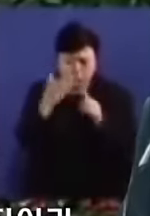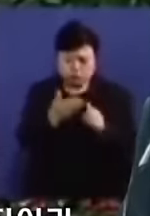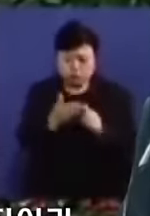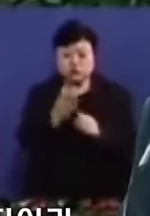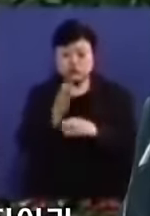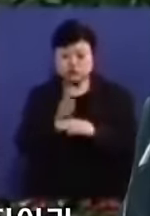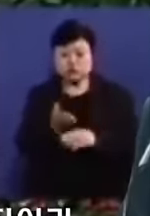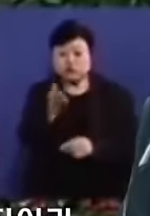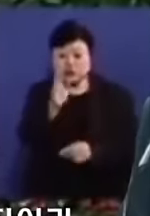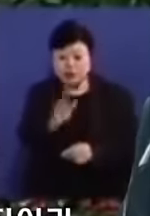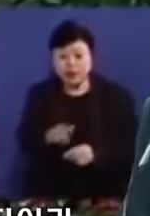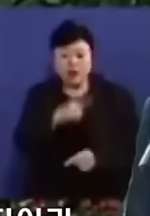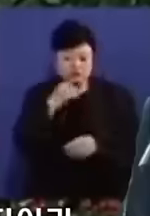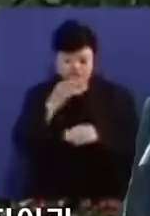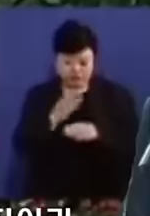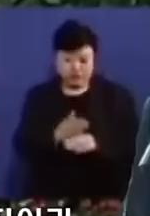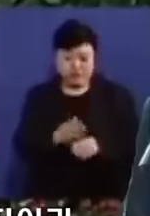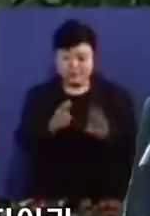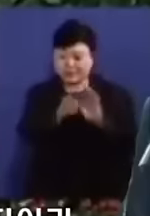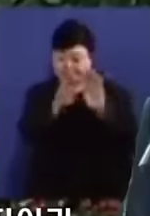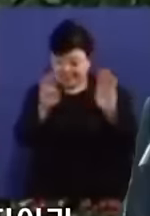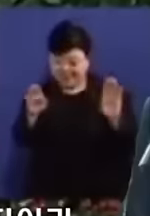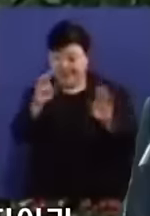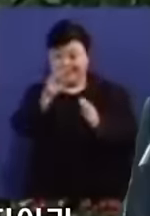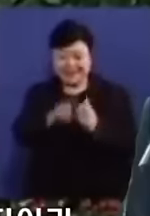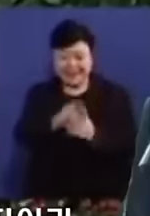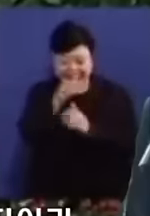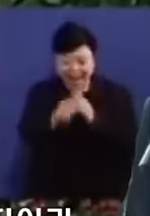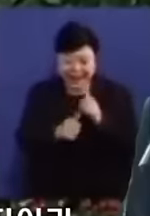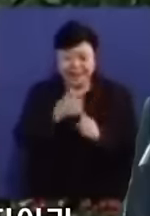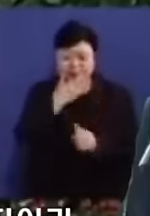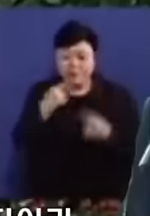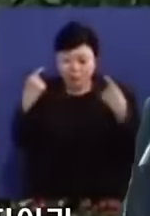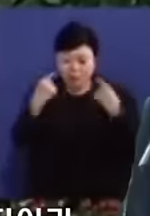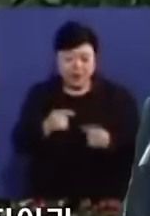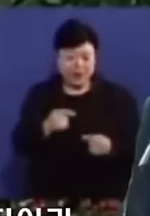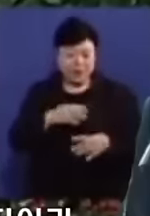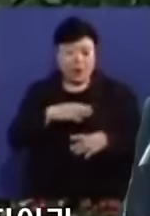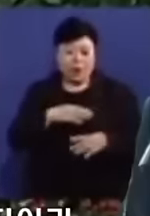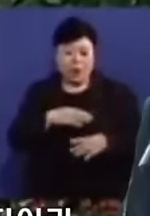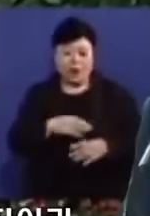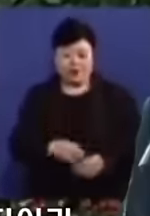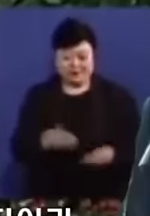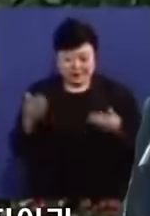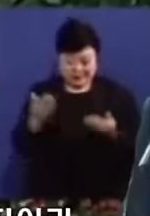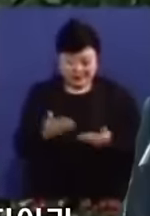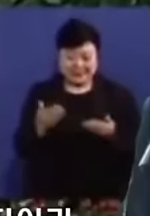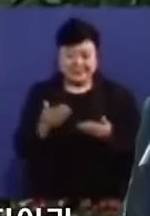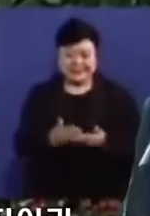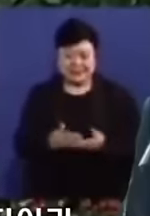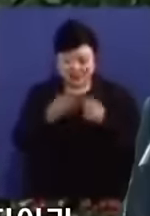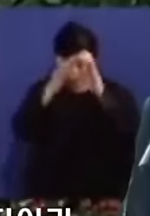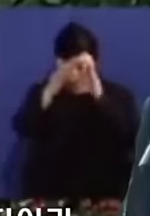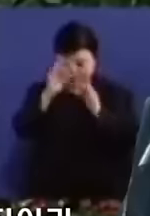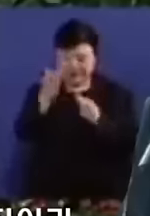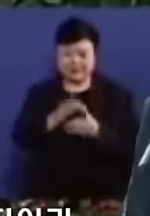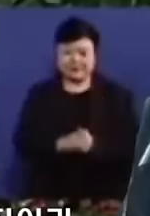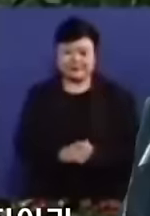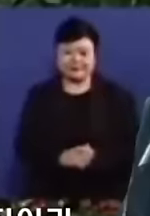있습니다. 그러나 북한의 문이 열리면 하나님의 복음의 놀라운 역사를 우리는 보게 될